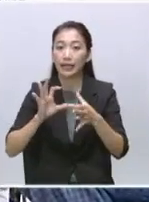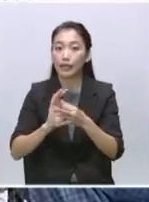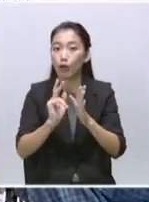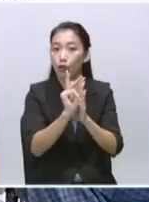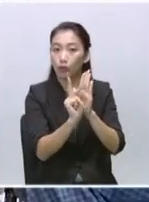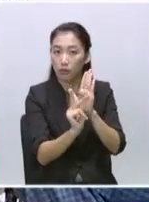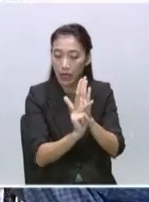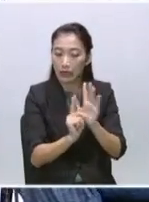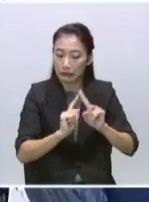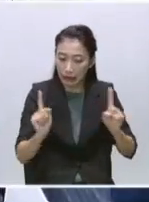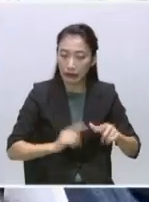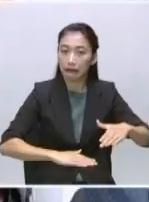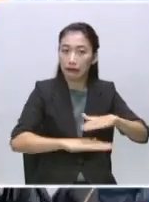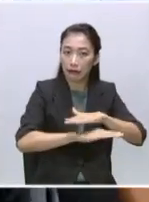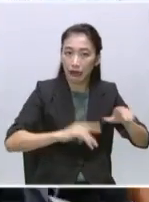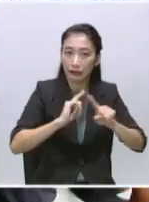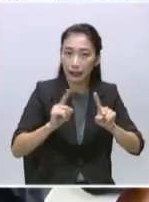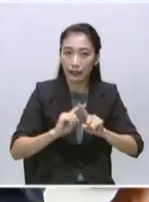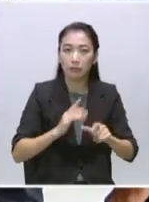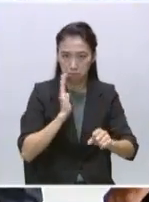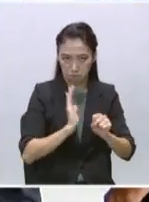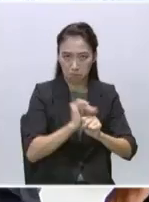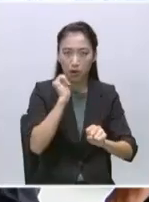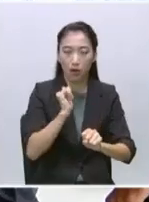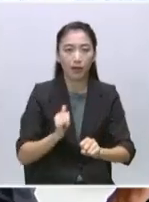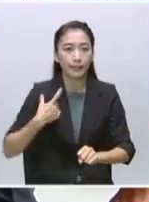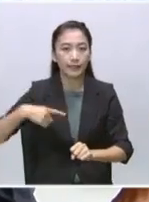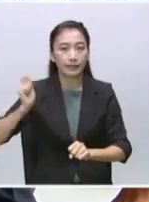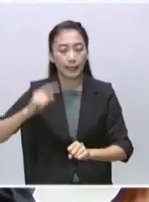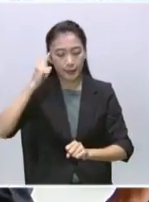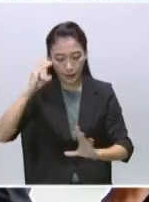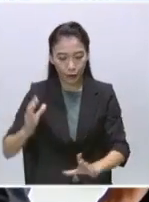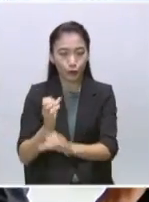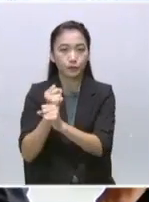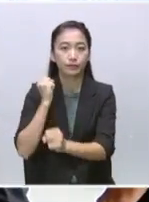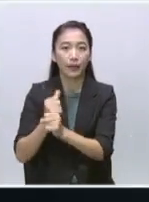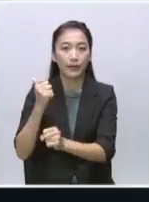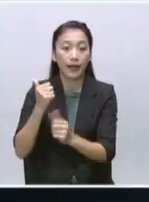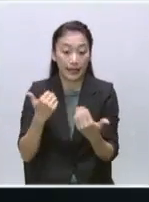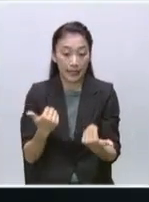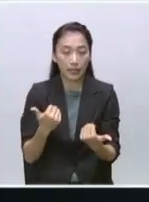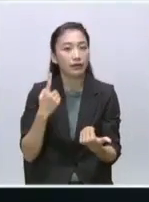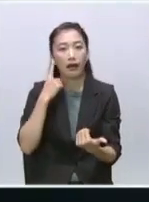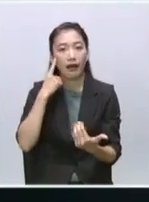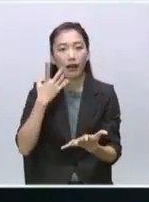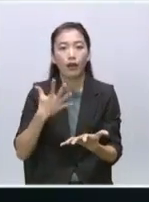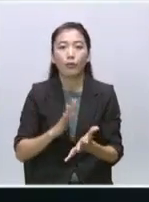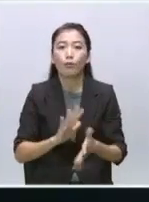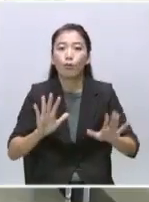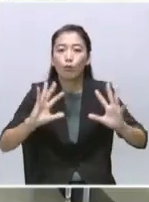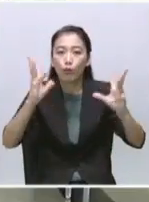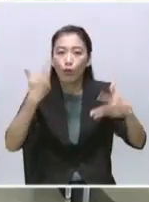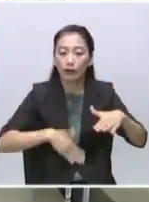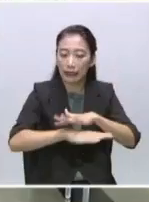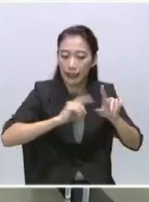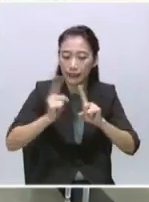อกสารและหลักฐานเพียงพอที่ตุลาการศาลรัฐธรรมนูญจะวินิจฉัยได้นะครับจึงยุติการไต่สวนพร้อมกำหนดนัด